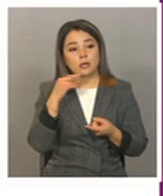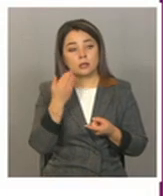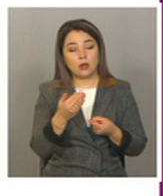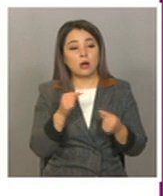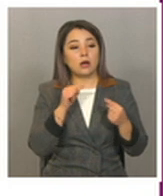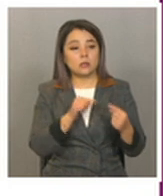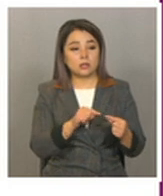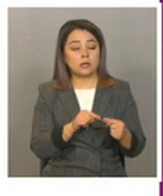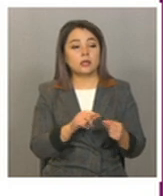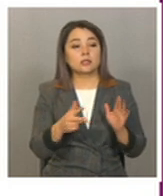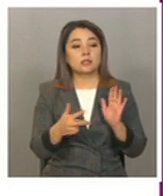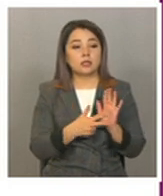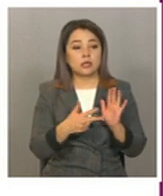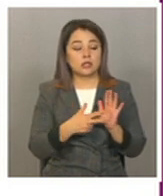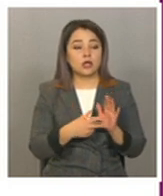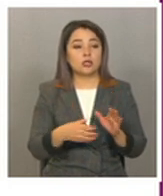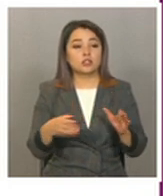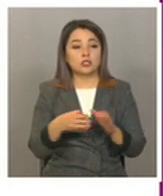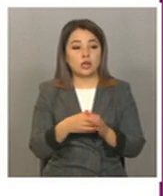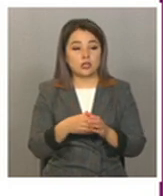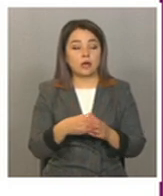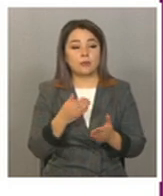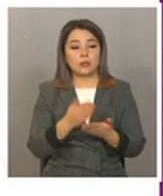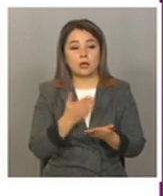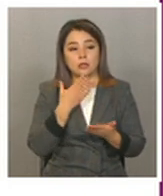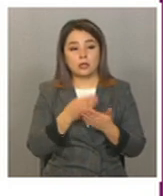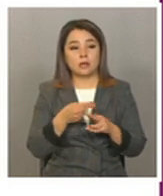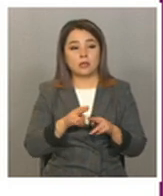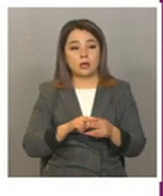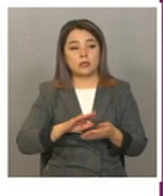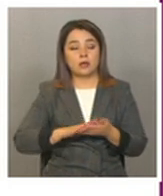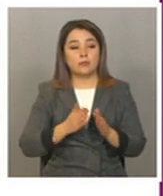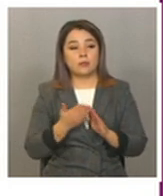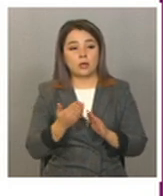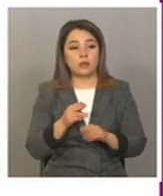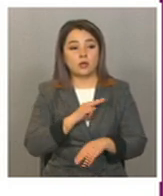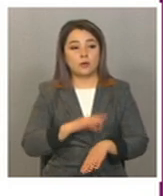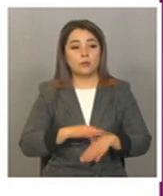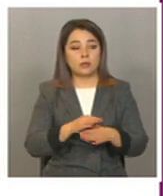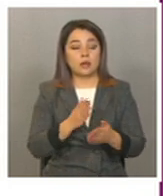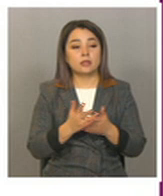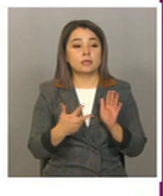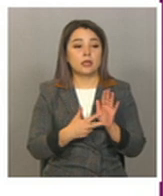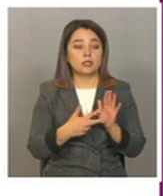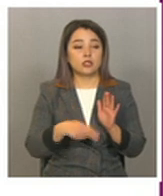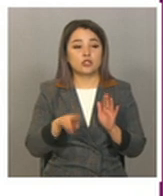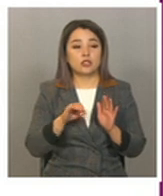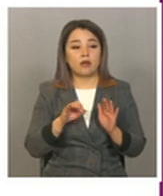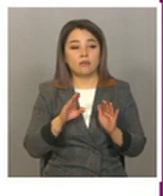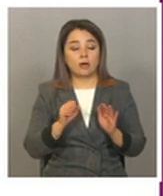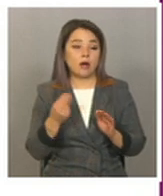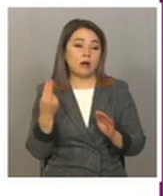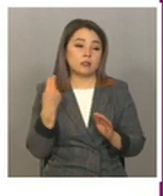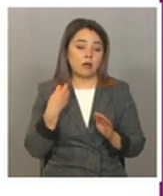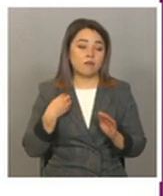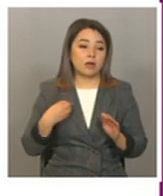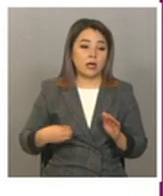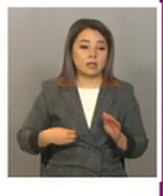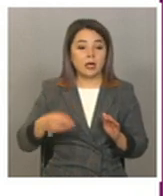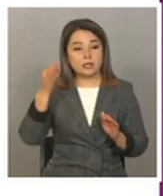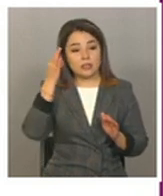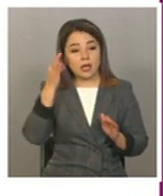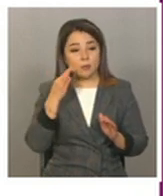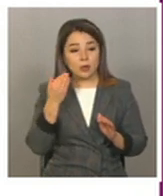қарсы 8 держава интервенция жасайды. Бұл 8 державаға Англия, Франция,